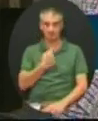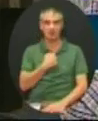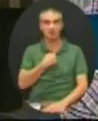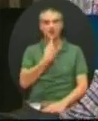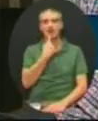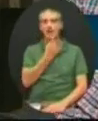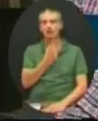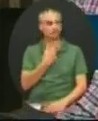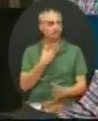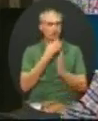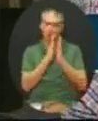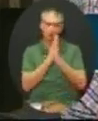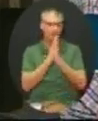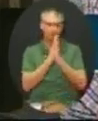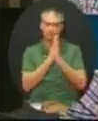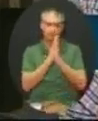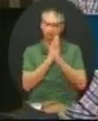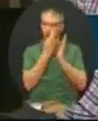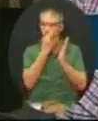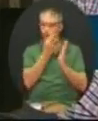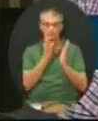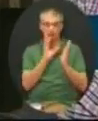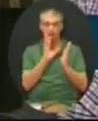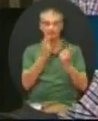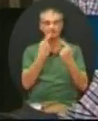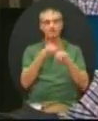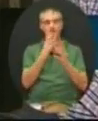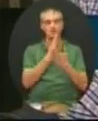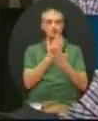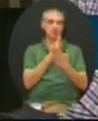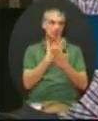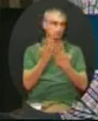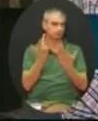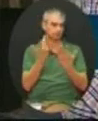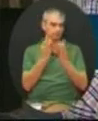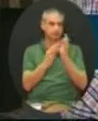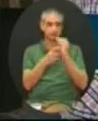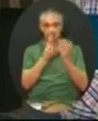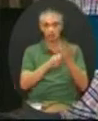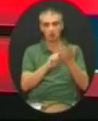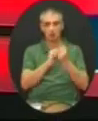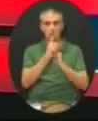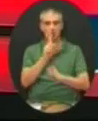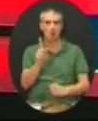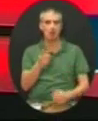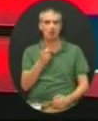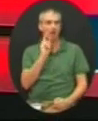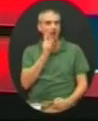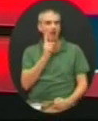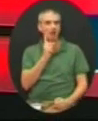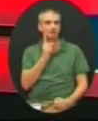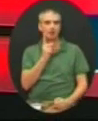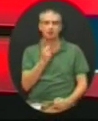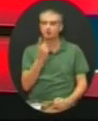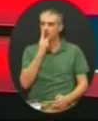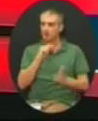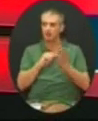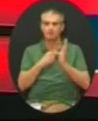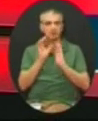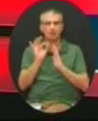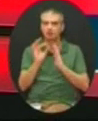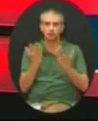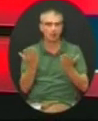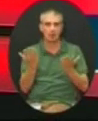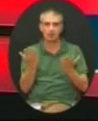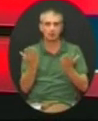אמרתי שאני לא מבקש להיכנס כאן לשאלה האם ועדת החקירה הספציפית הזאת נכונה או לא. זו כבר השאלה פוליטית. אבל התכלית שלה